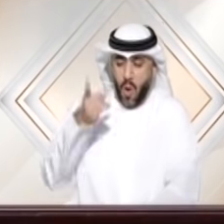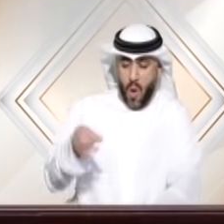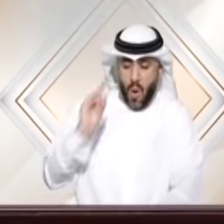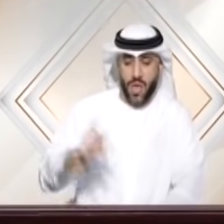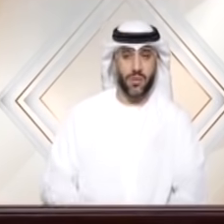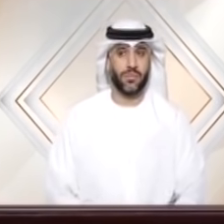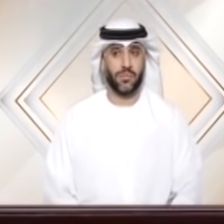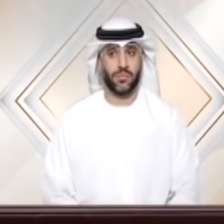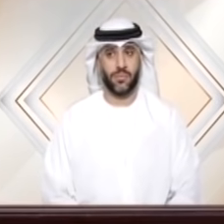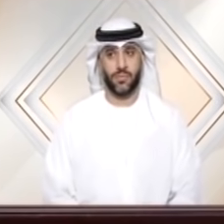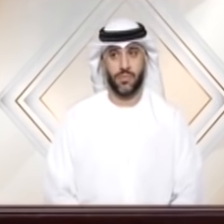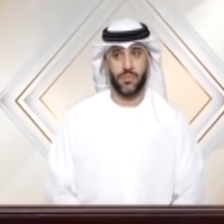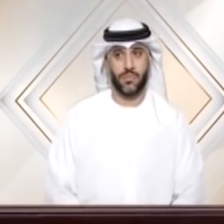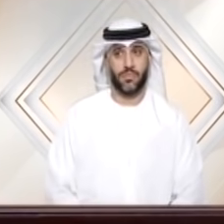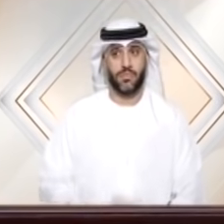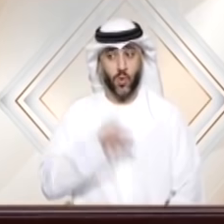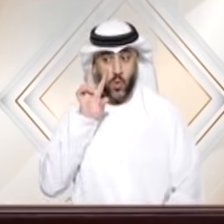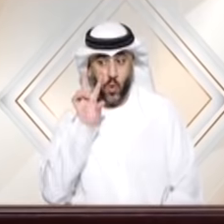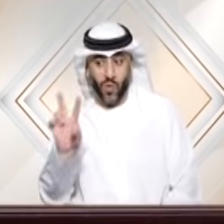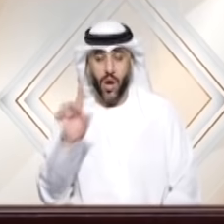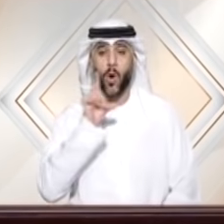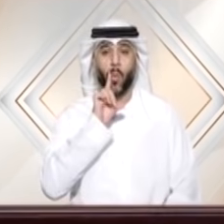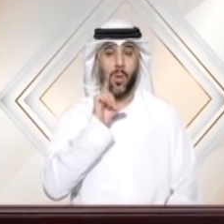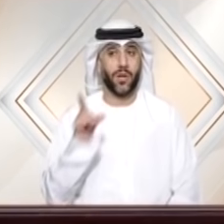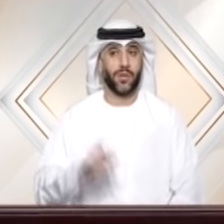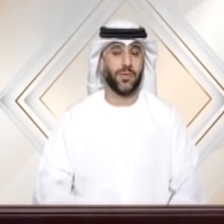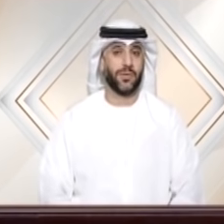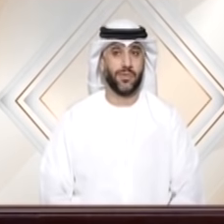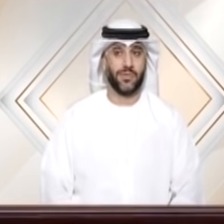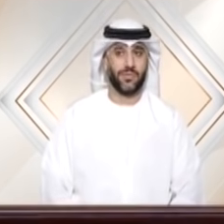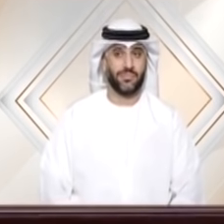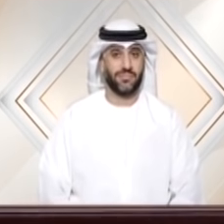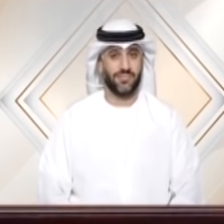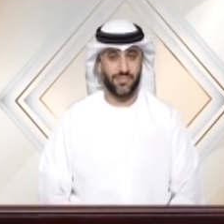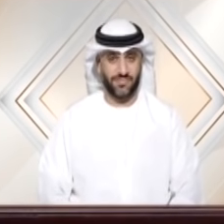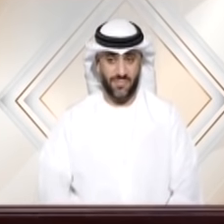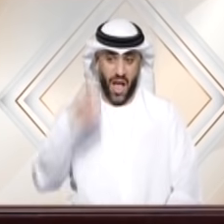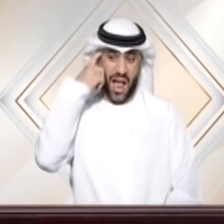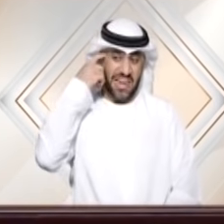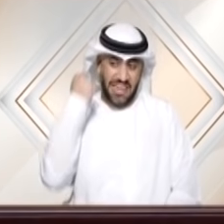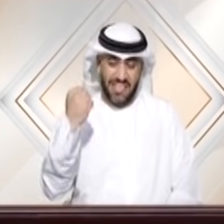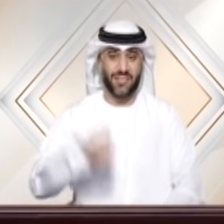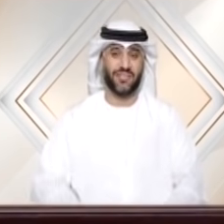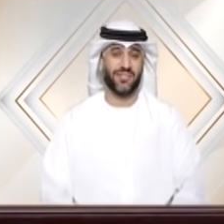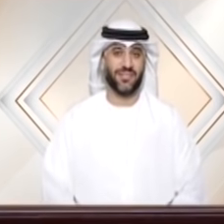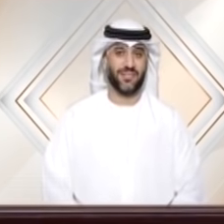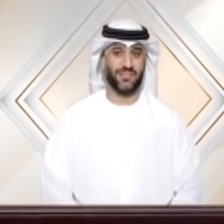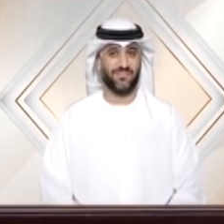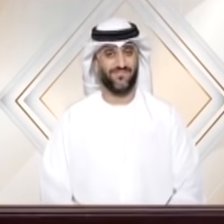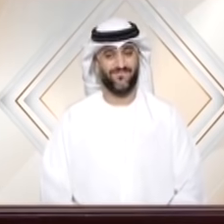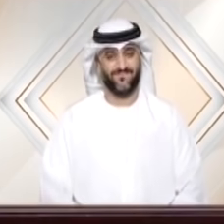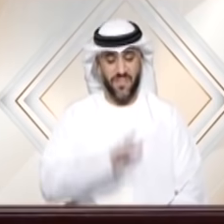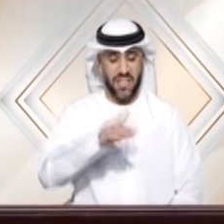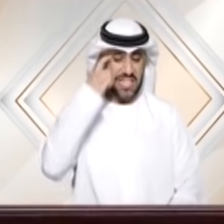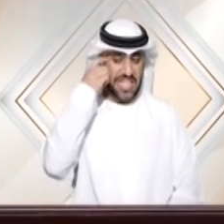كأن كل المنطقة اللي أنا فيها طالعون أمي متى تشرب شاي، هذا الفكر موجود. علمتي؟ فالتشدد